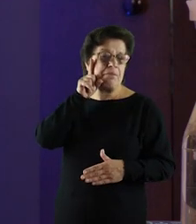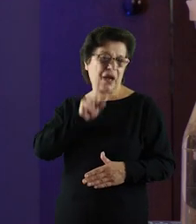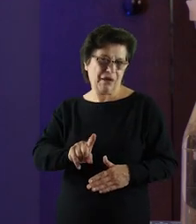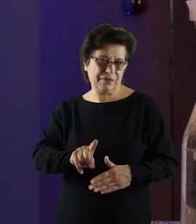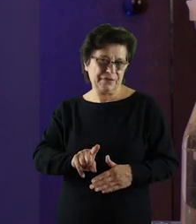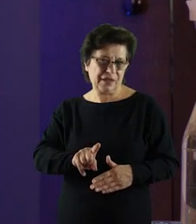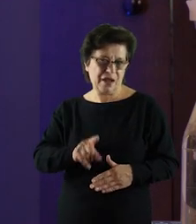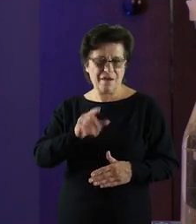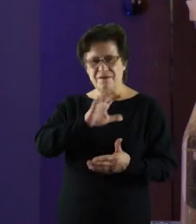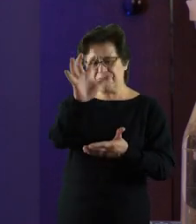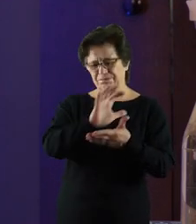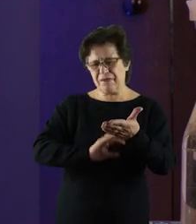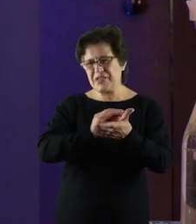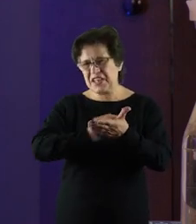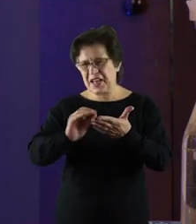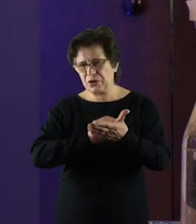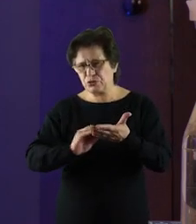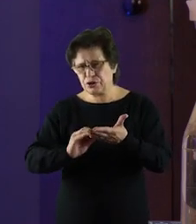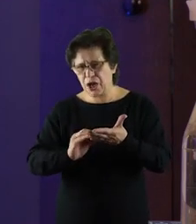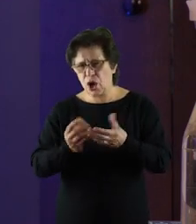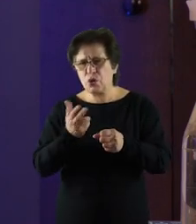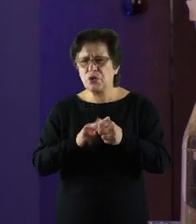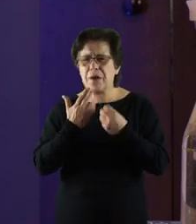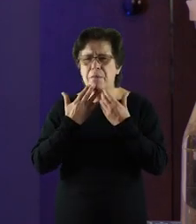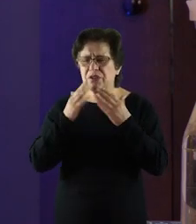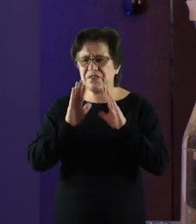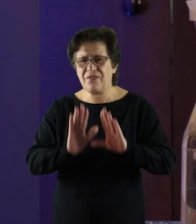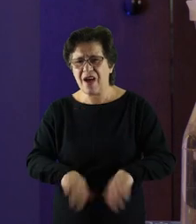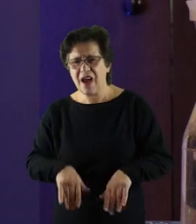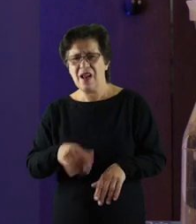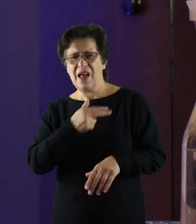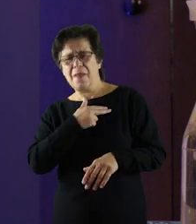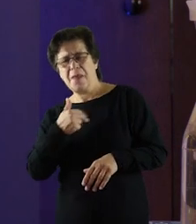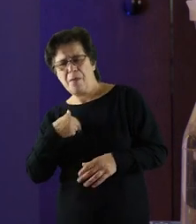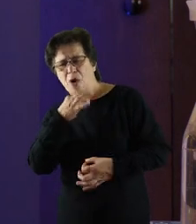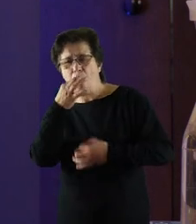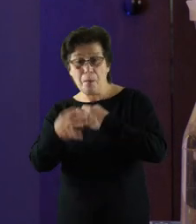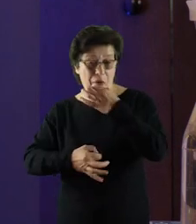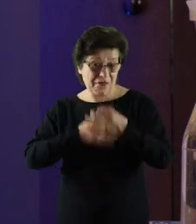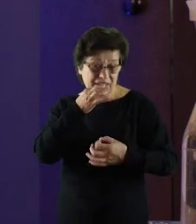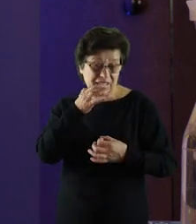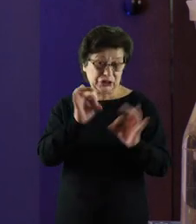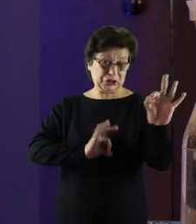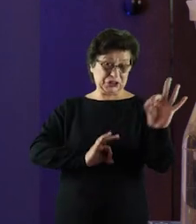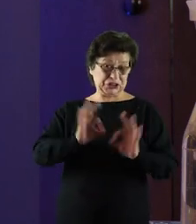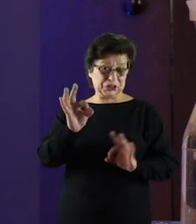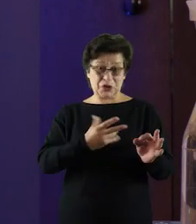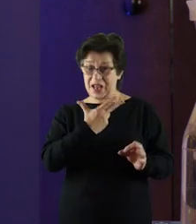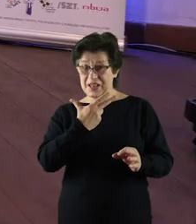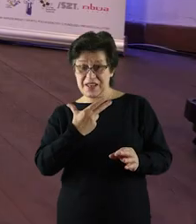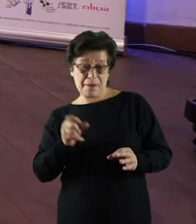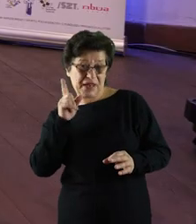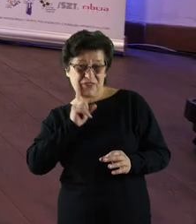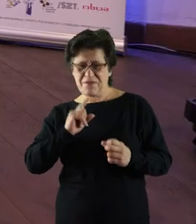w literaturze, który pozwala nam opowiadać historie fikcyjne, czyli